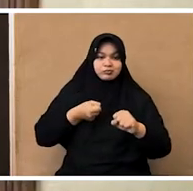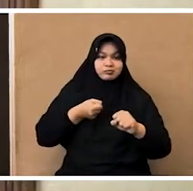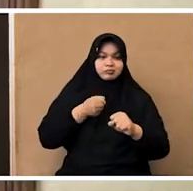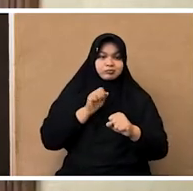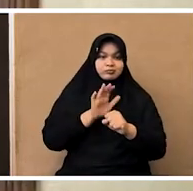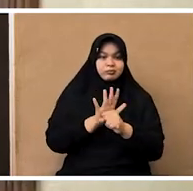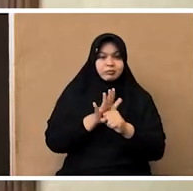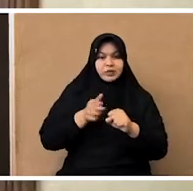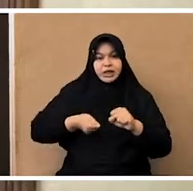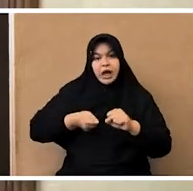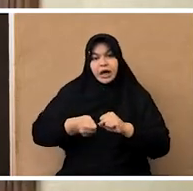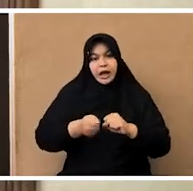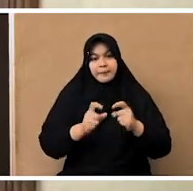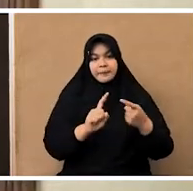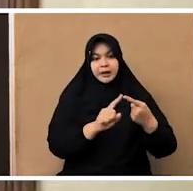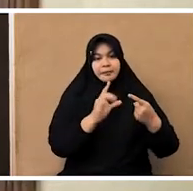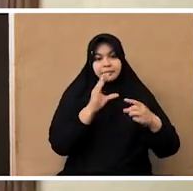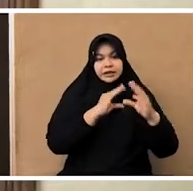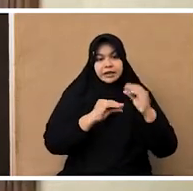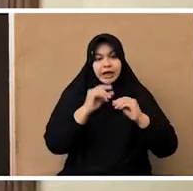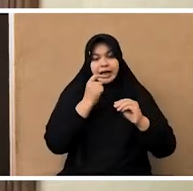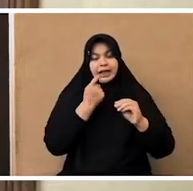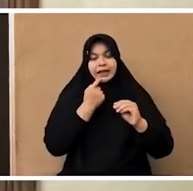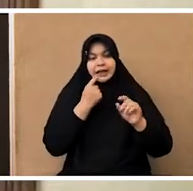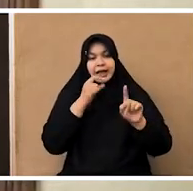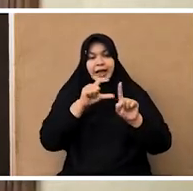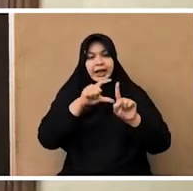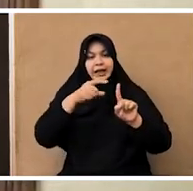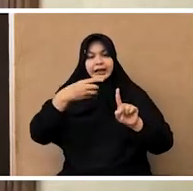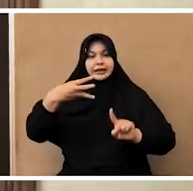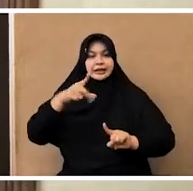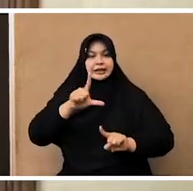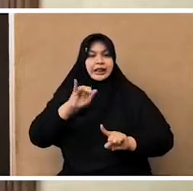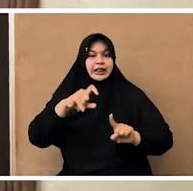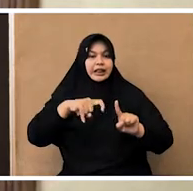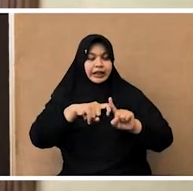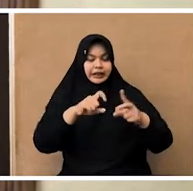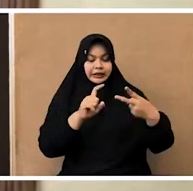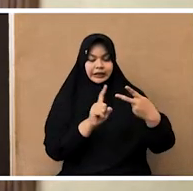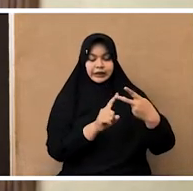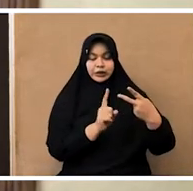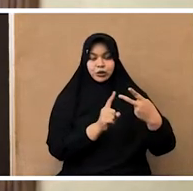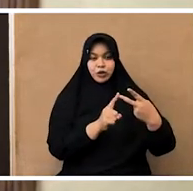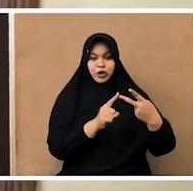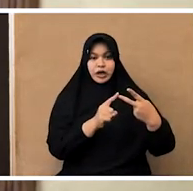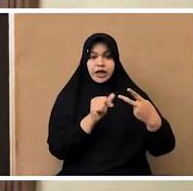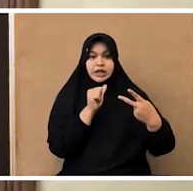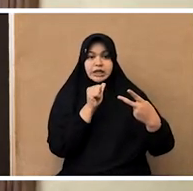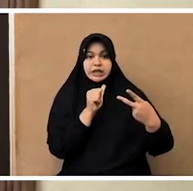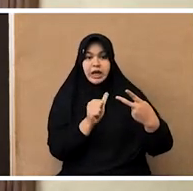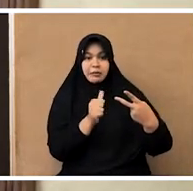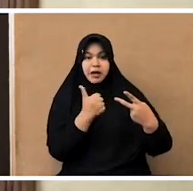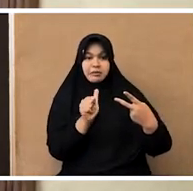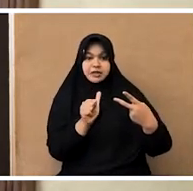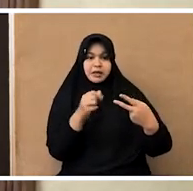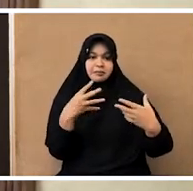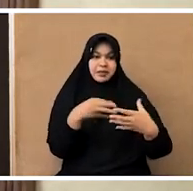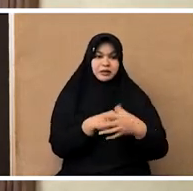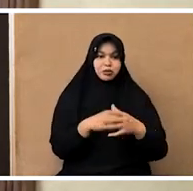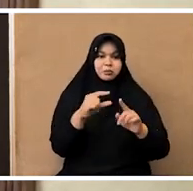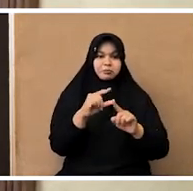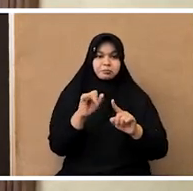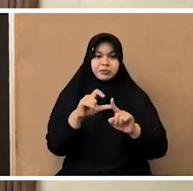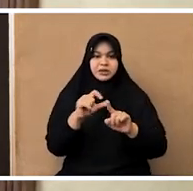ya pertama bicara soal delik delik kemudian bicara soal Siapa yang dapat dipidana